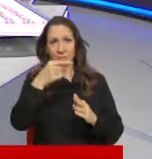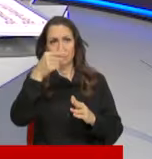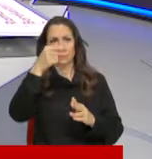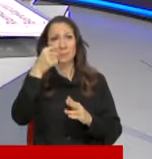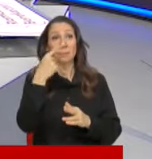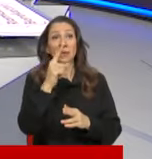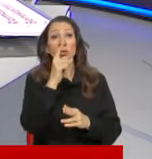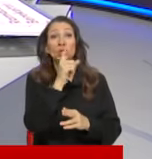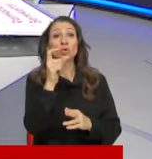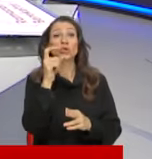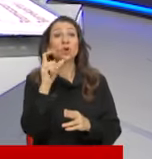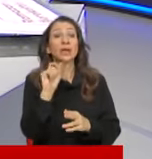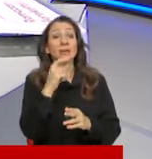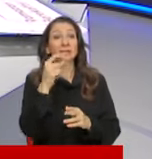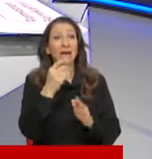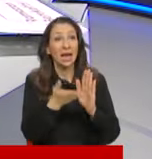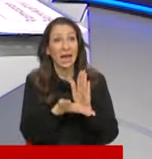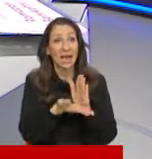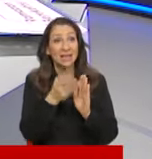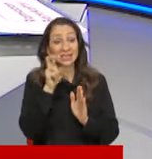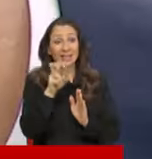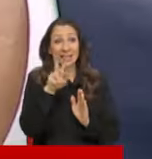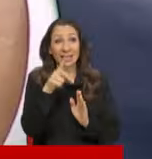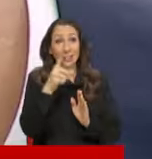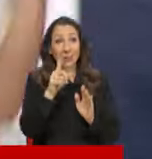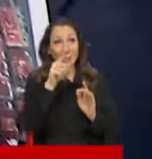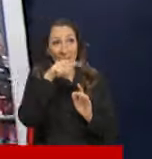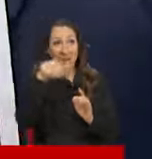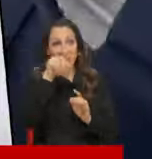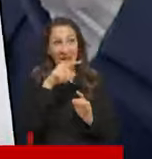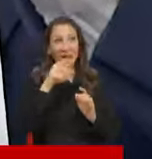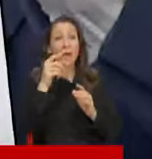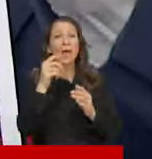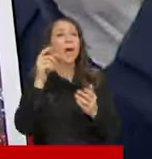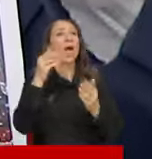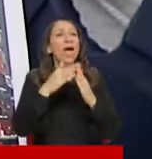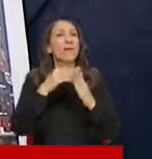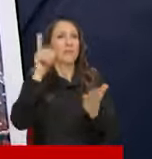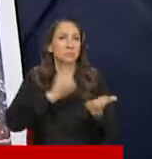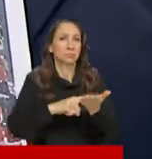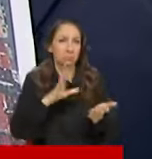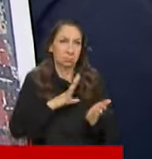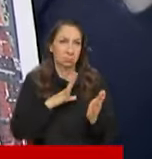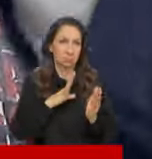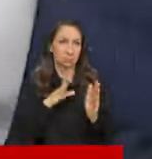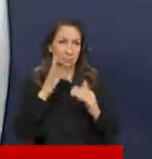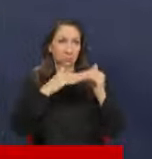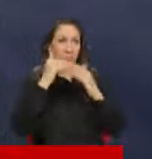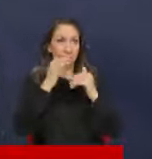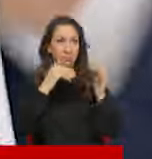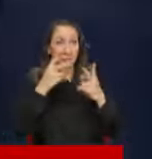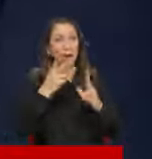1990 konut vardı burada kaldırdınız 82.000 metrelik bir alan ve imarlı ydı imarlı dı